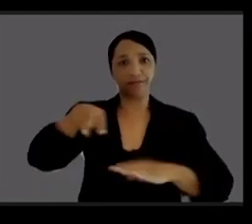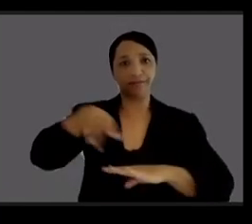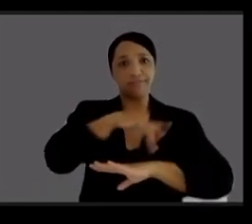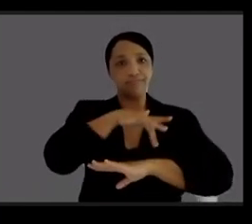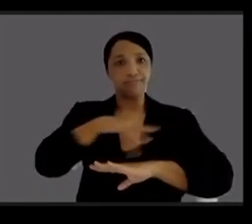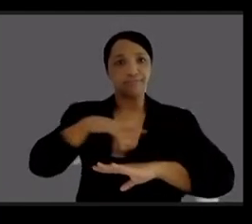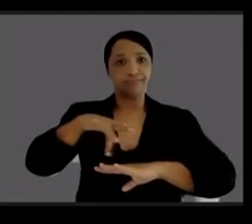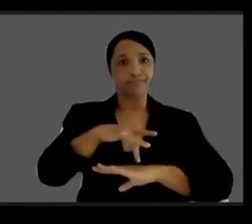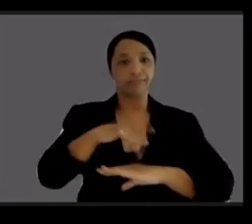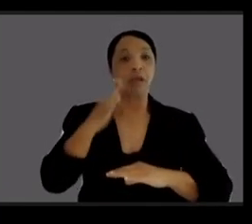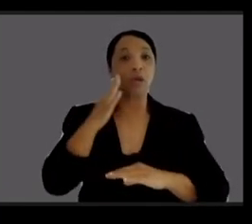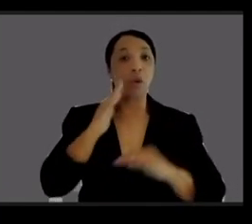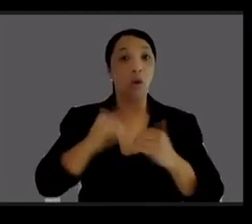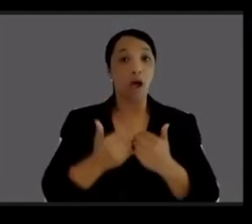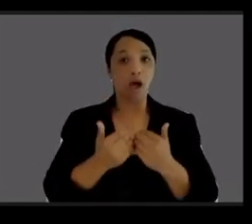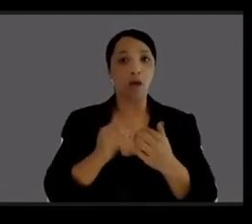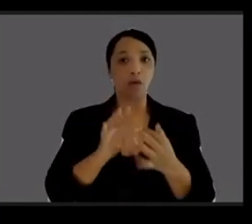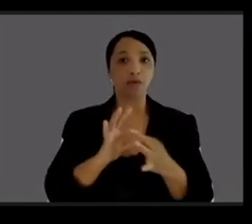非常荣幸担任今天开幕式的主持人。在开幕式正式开始之前呢，我们现在会以日本剧场传统的重构作为我们的开幕表演。